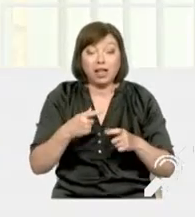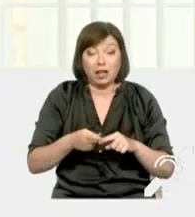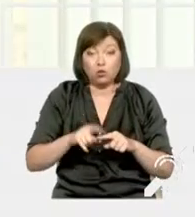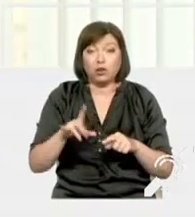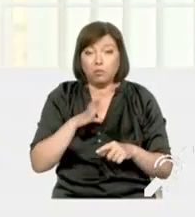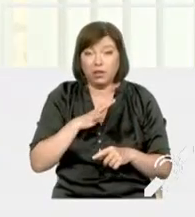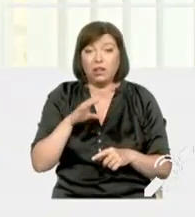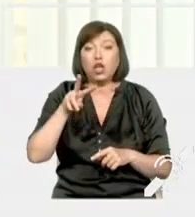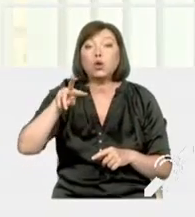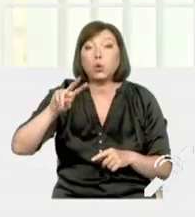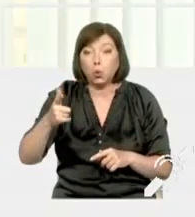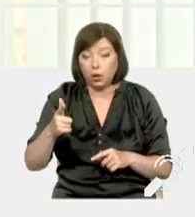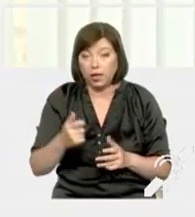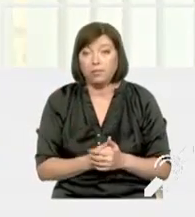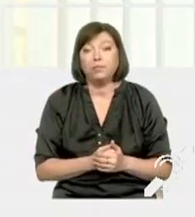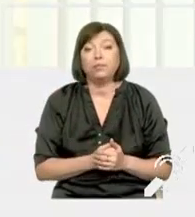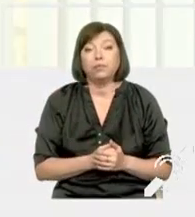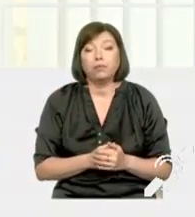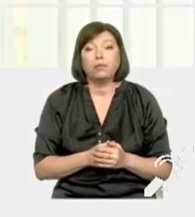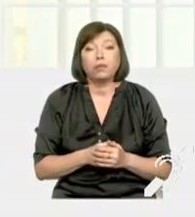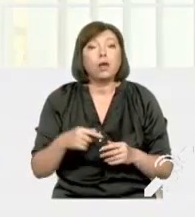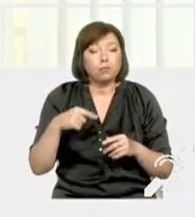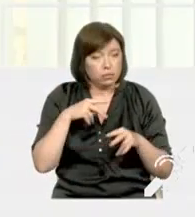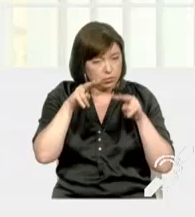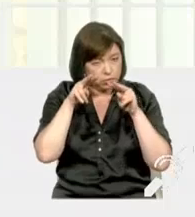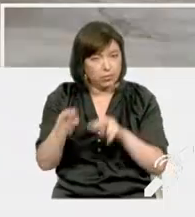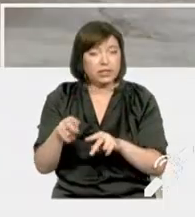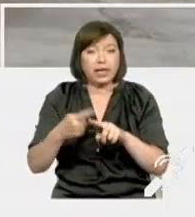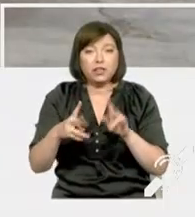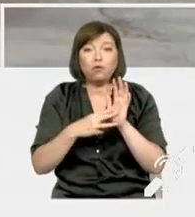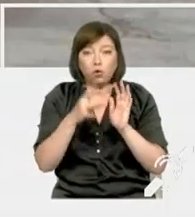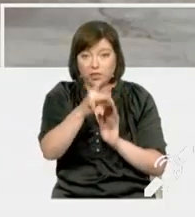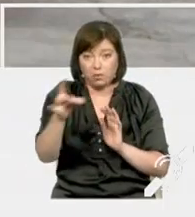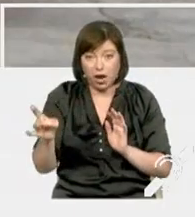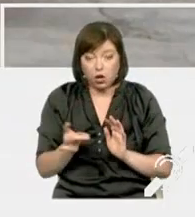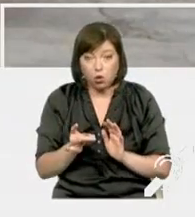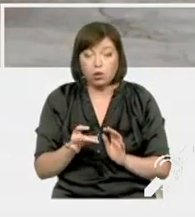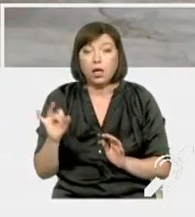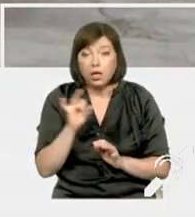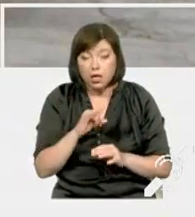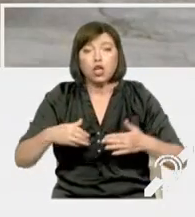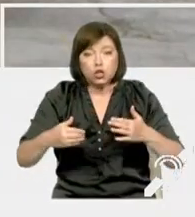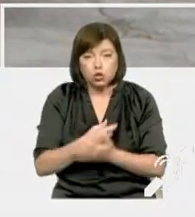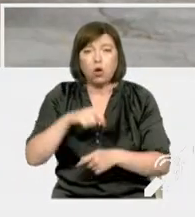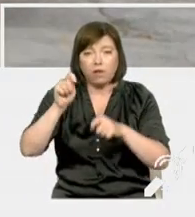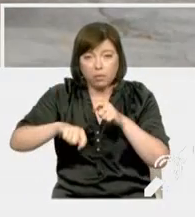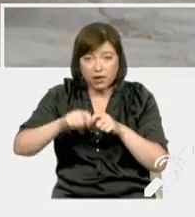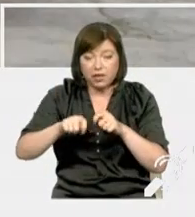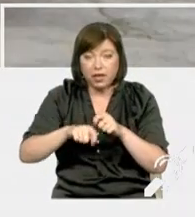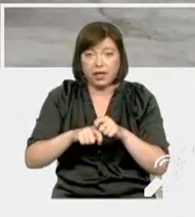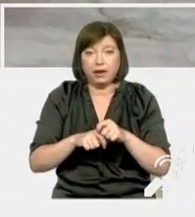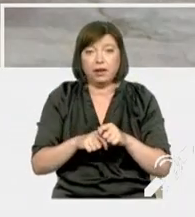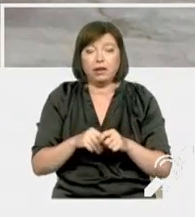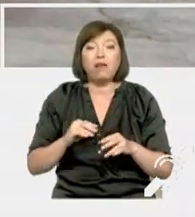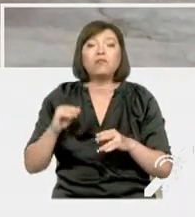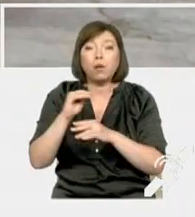fost în luna iulie, am monitorizat acele 8 raioane și am reevaluat în